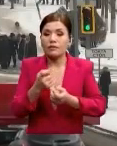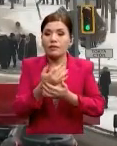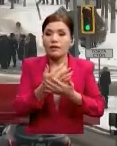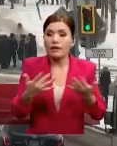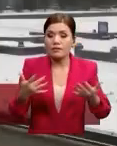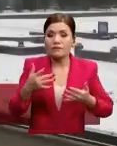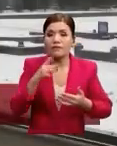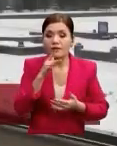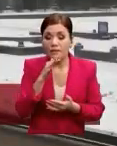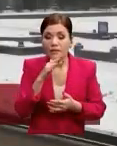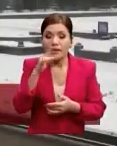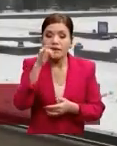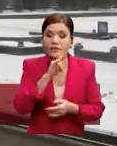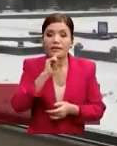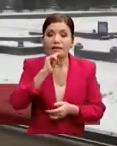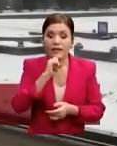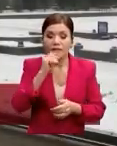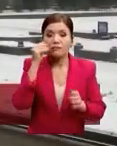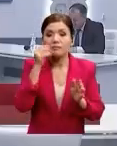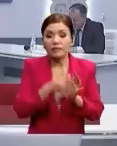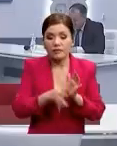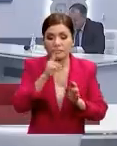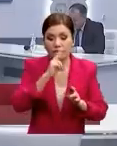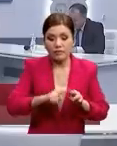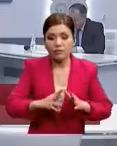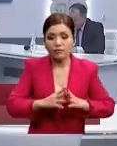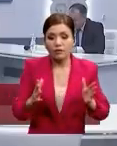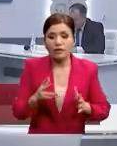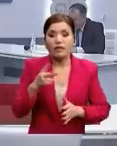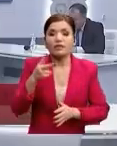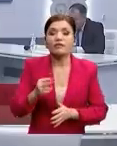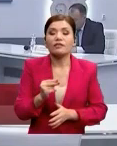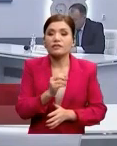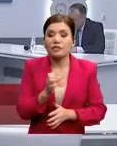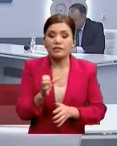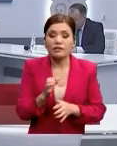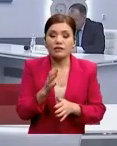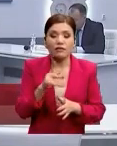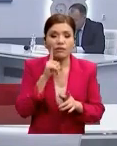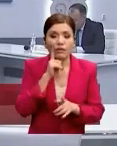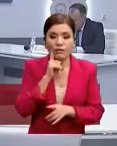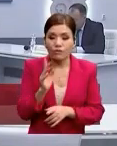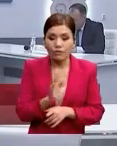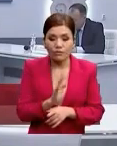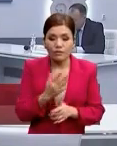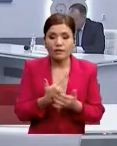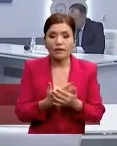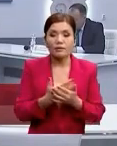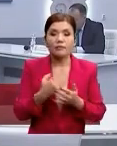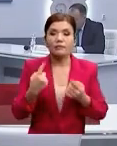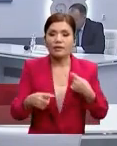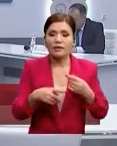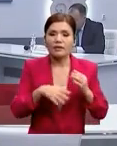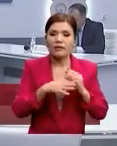разного времени Казахстан несет и экономические потери. Вот два часовых пояса – это определенное неудобство. Это разница